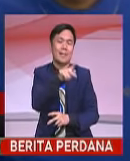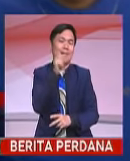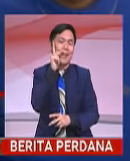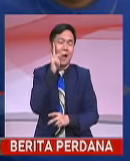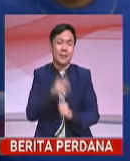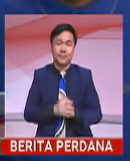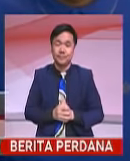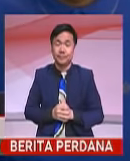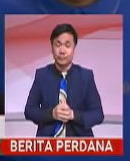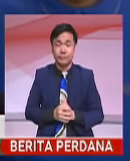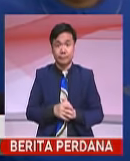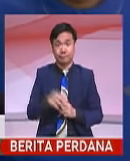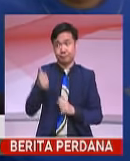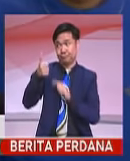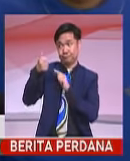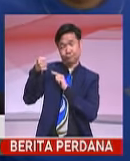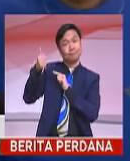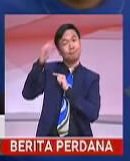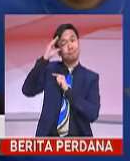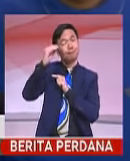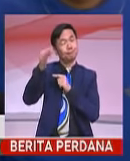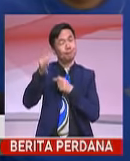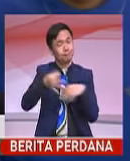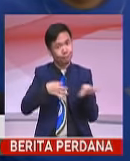Kita mendapati bahawa isu